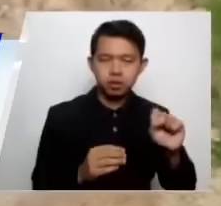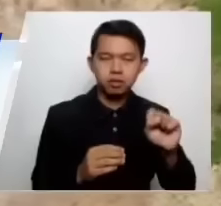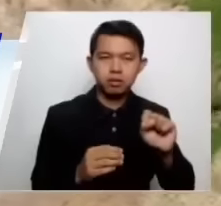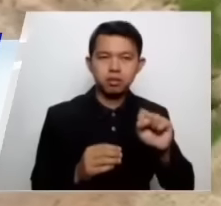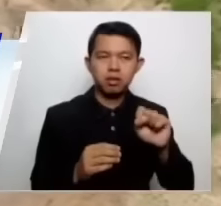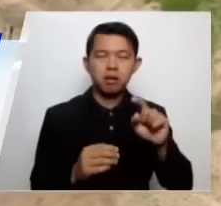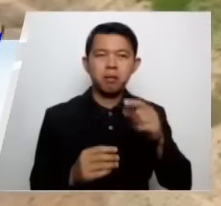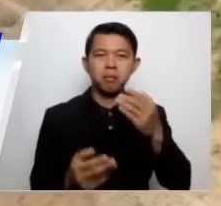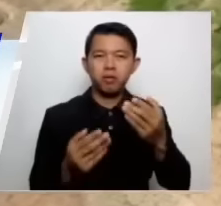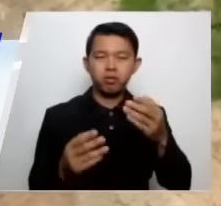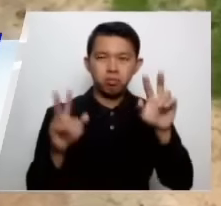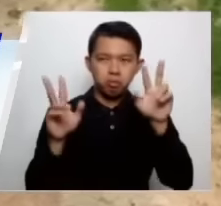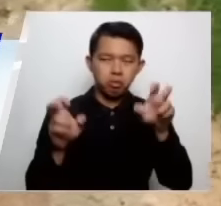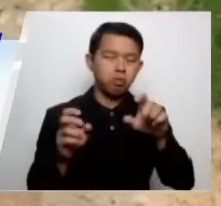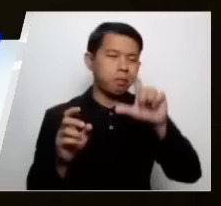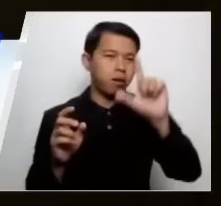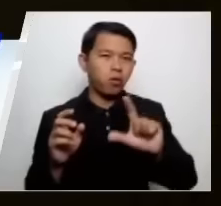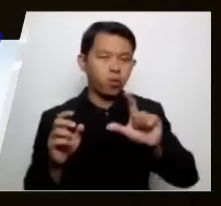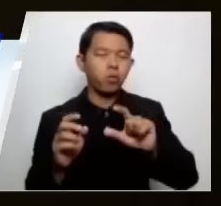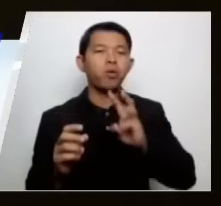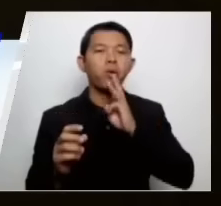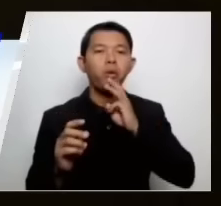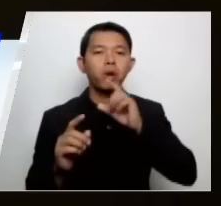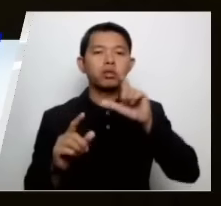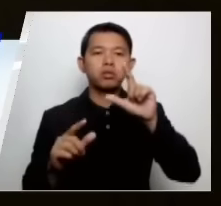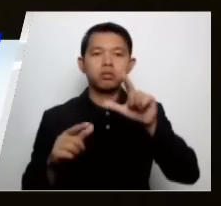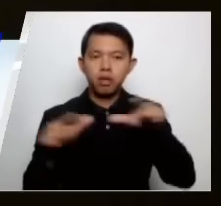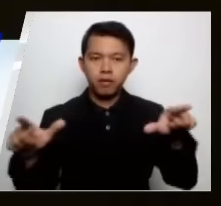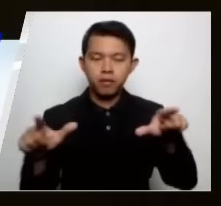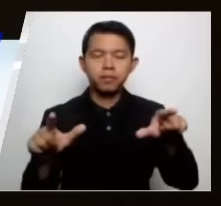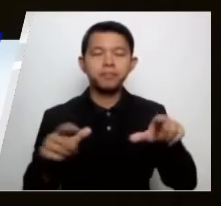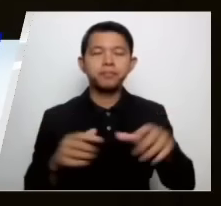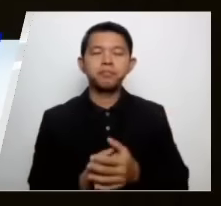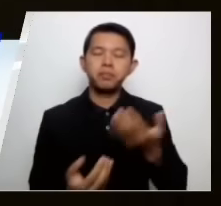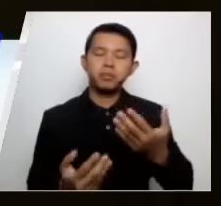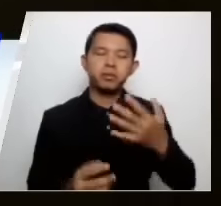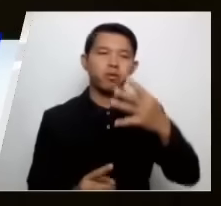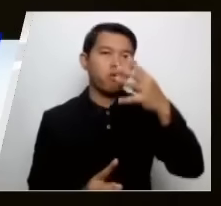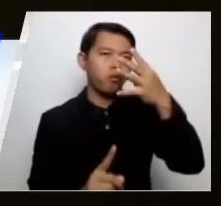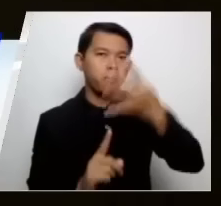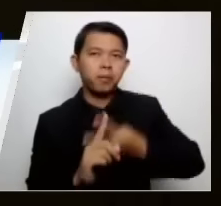Mga 4 months from now, pwede nating ma-reach